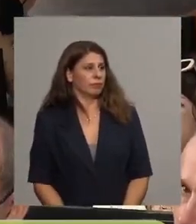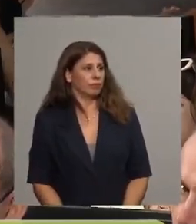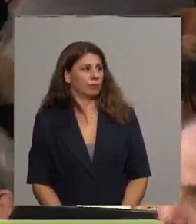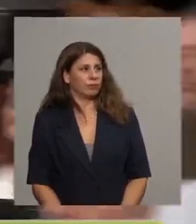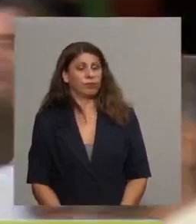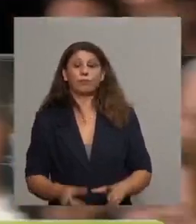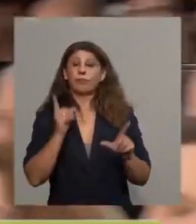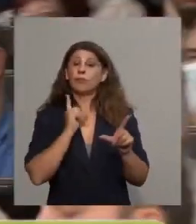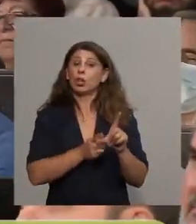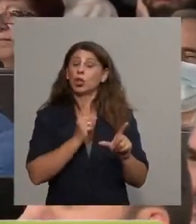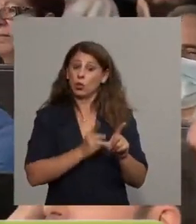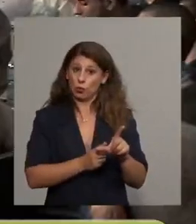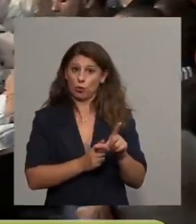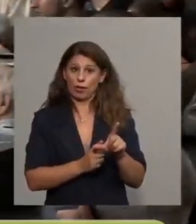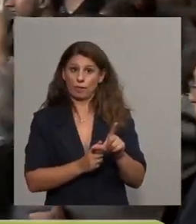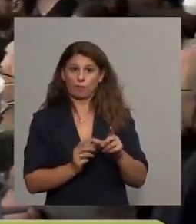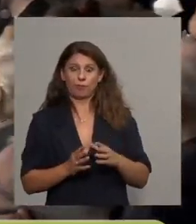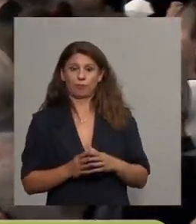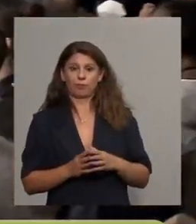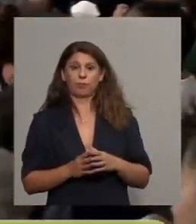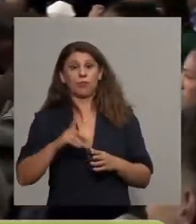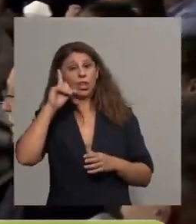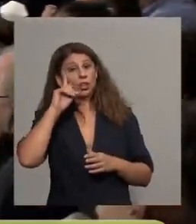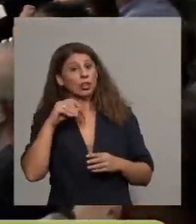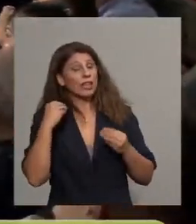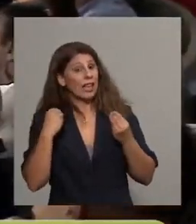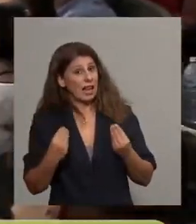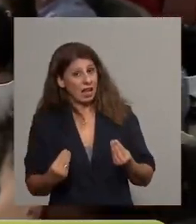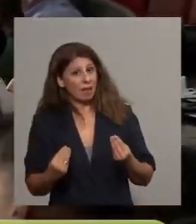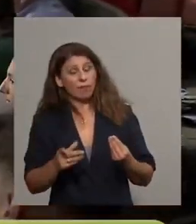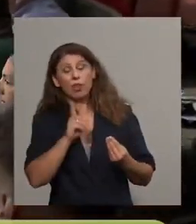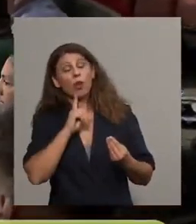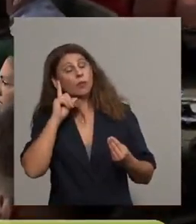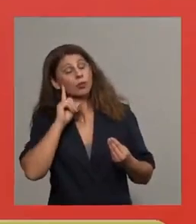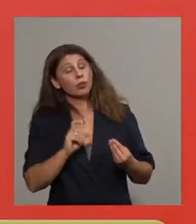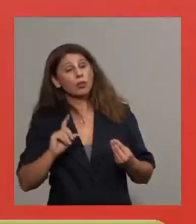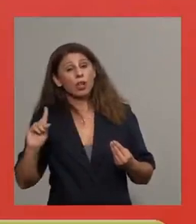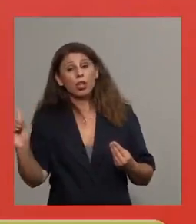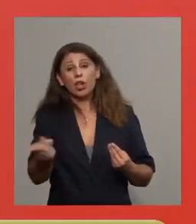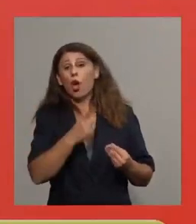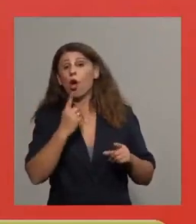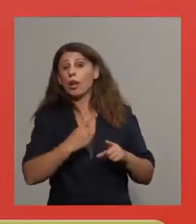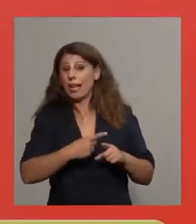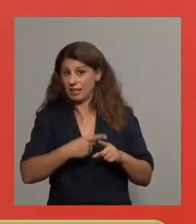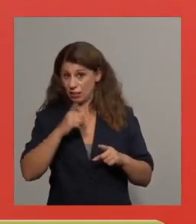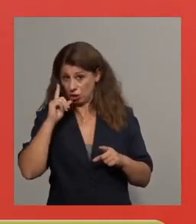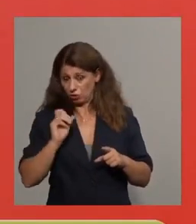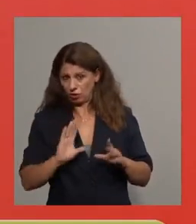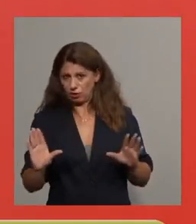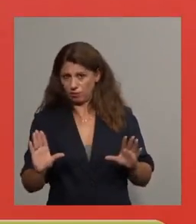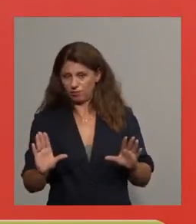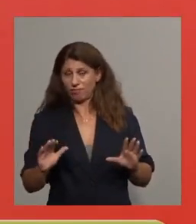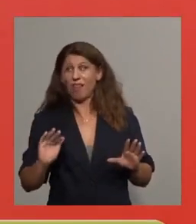Το ΚΚΕ το ξέρετε καλά, όπως το ξέρει και όλος ο ελληνικός λαός.